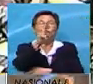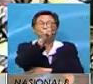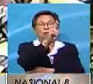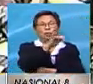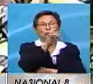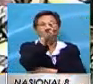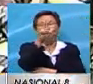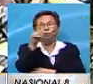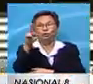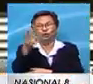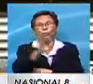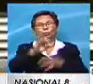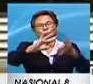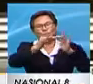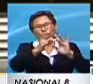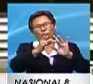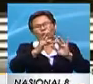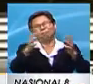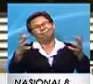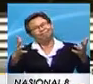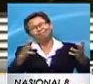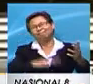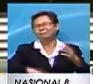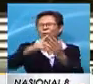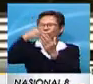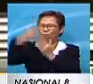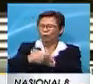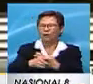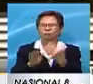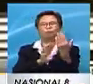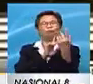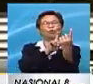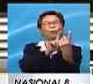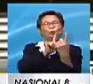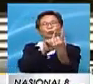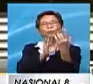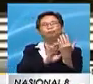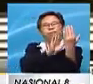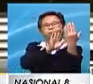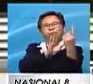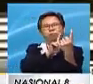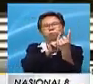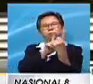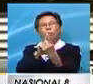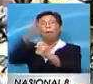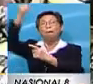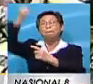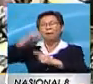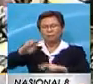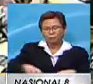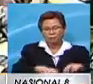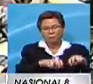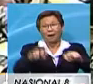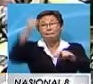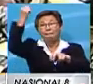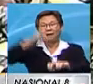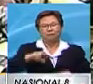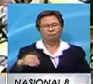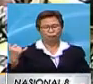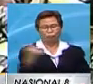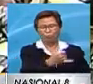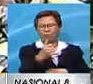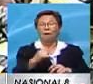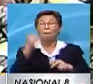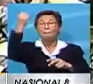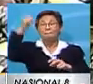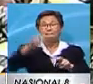dan laman-laman sesawang dan juga program bersemuka, iaitu kita ada bas bergerak untuk bertemu